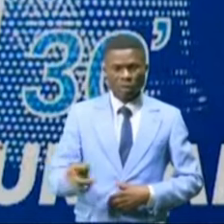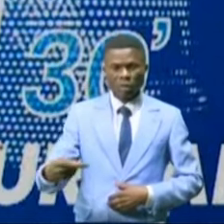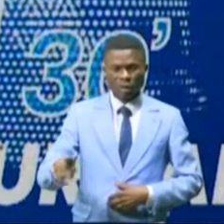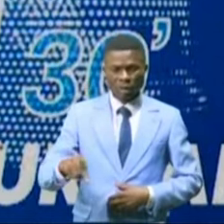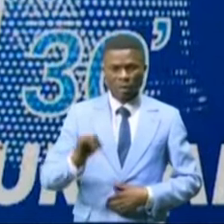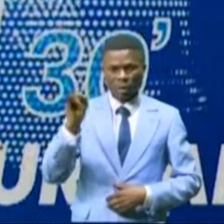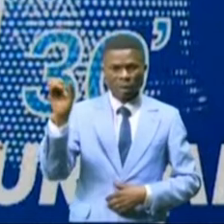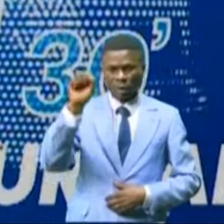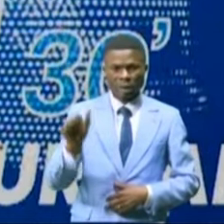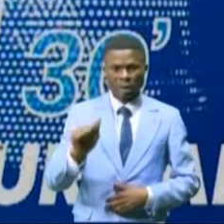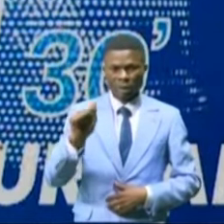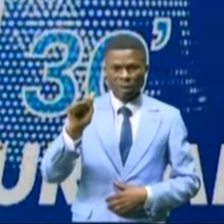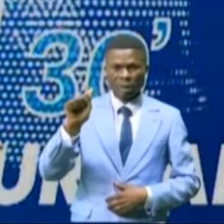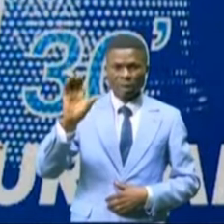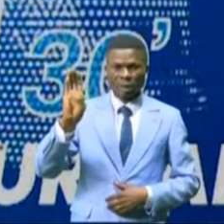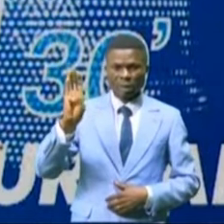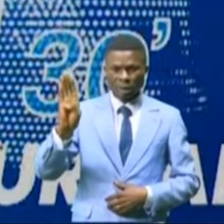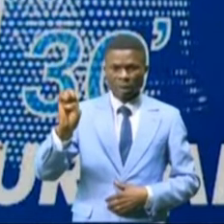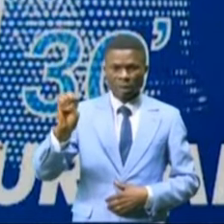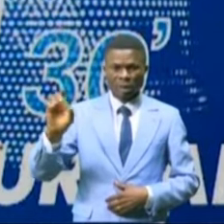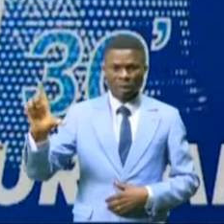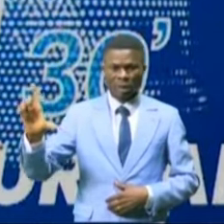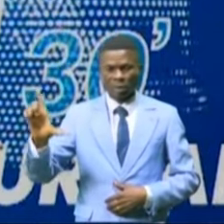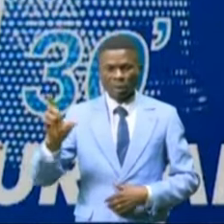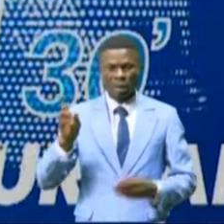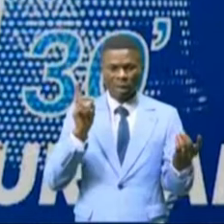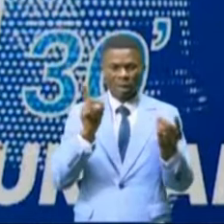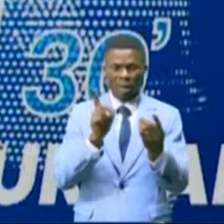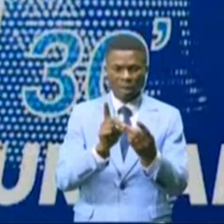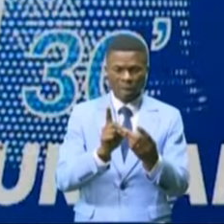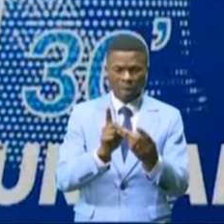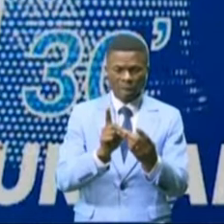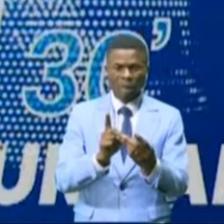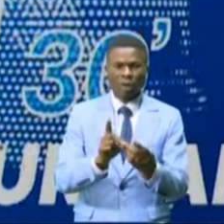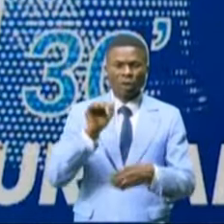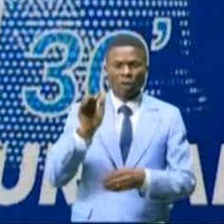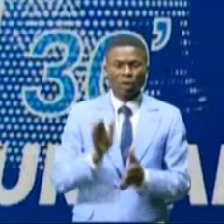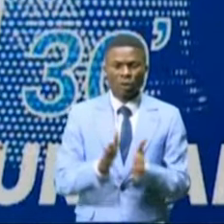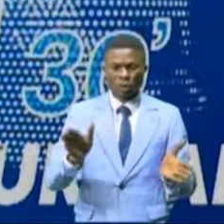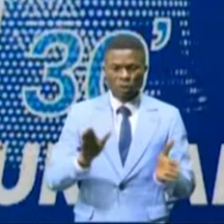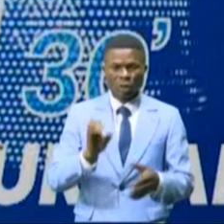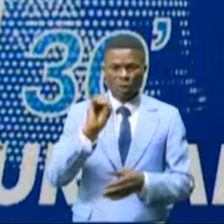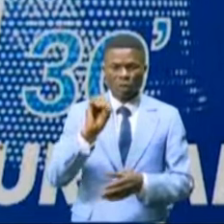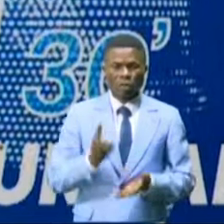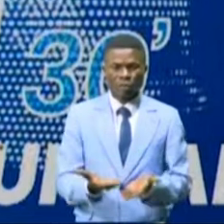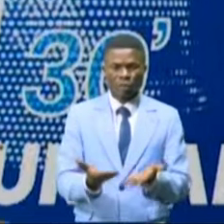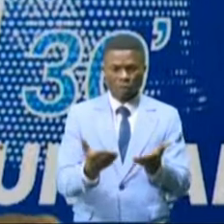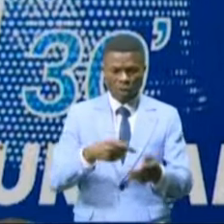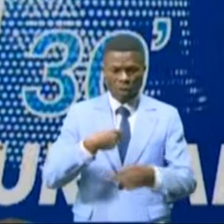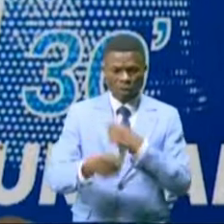Kalinga, a rencontré le directeur général de l'office de route pour le démarrage des travaux